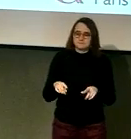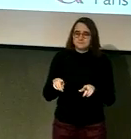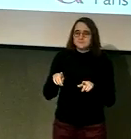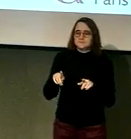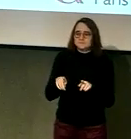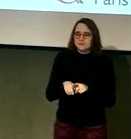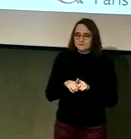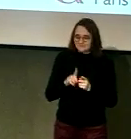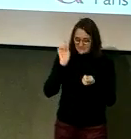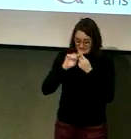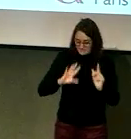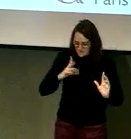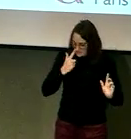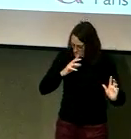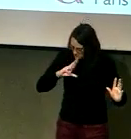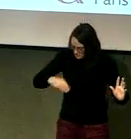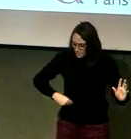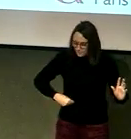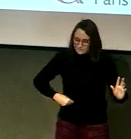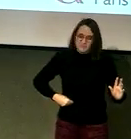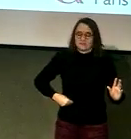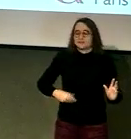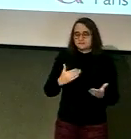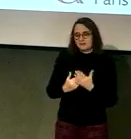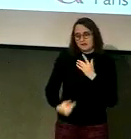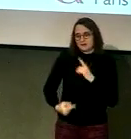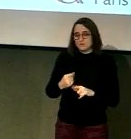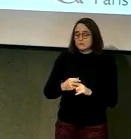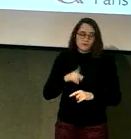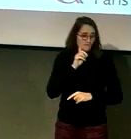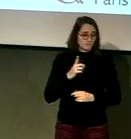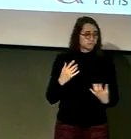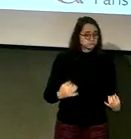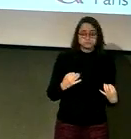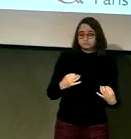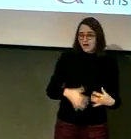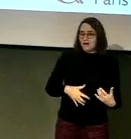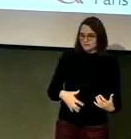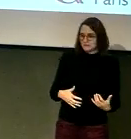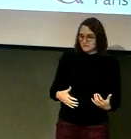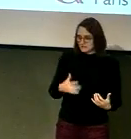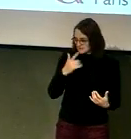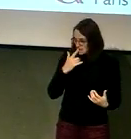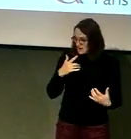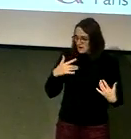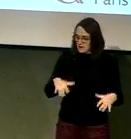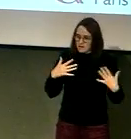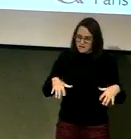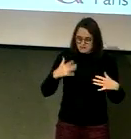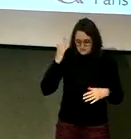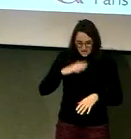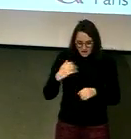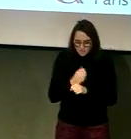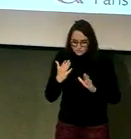de la culpabilité, prendre en compte, déjà pour une femme lambda enceinte, imagine tous les enjeux,